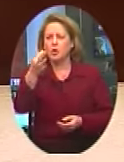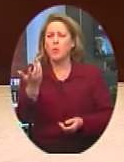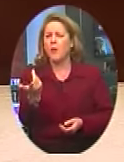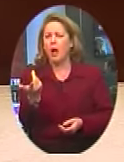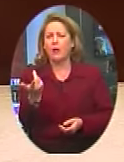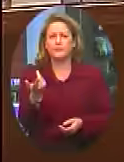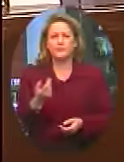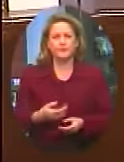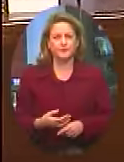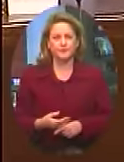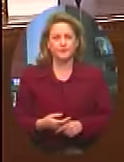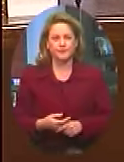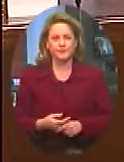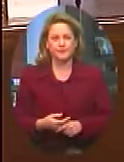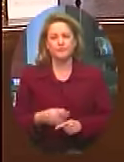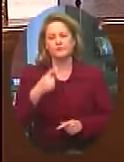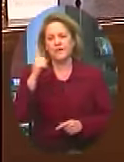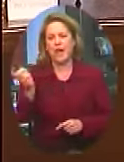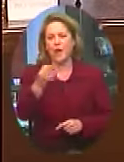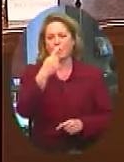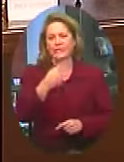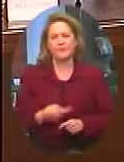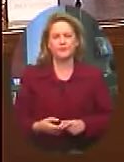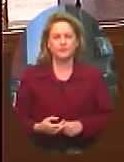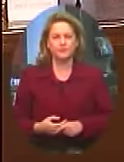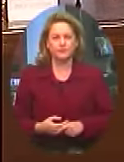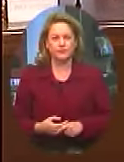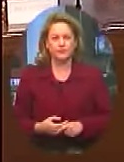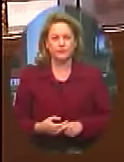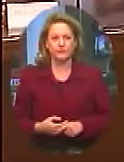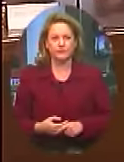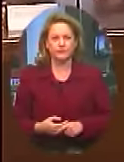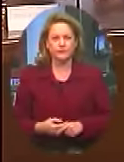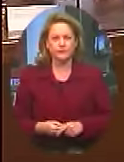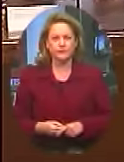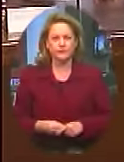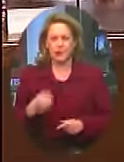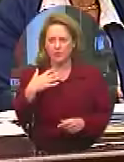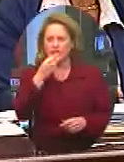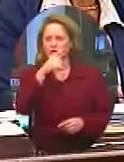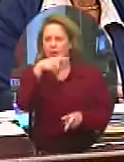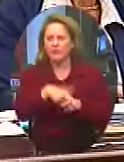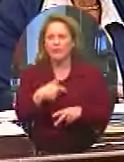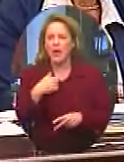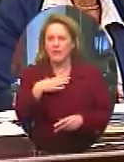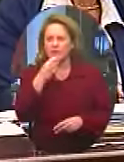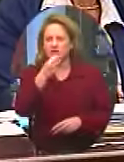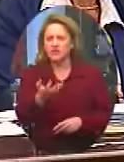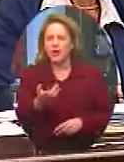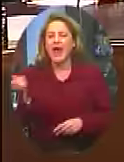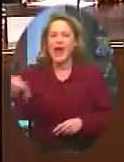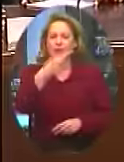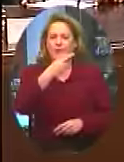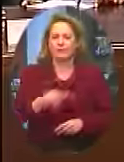אותך לסדר פעם שלישי. צא החוצה. רמבו, צא בבקשה. תודה, תודה. תודה, בבקשה. צא בבקשה